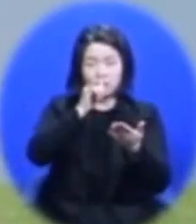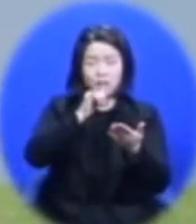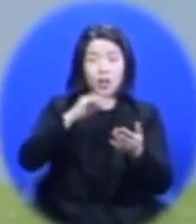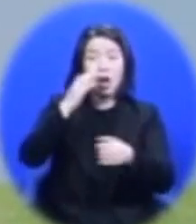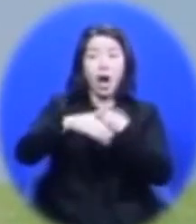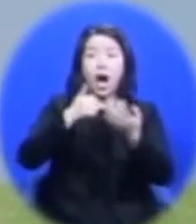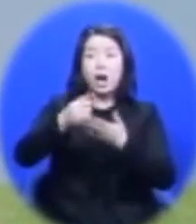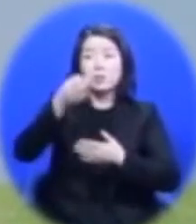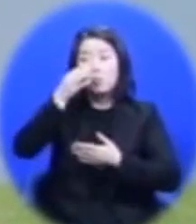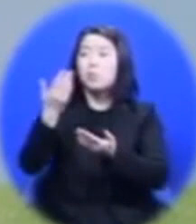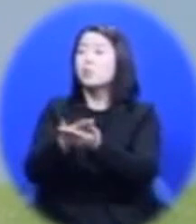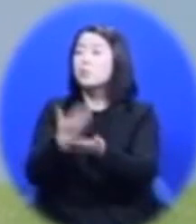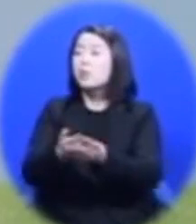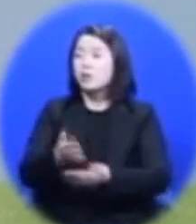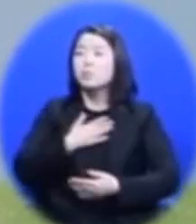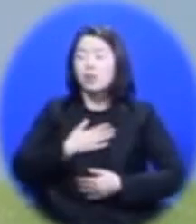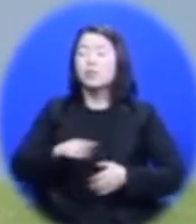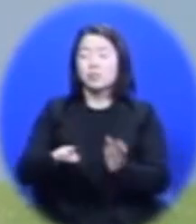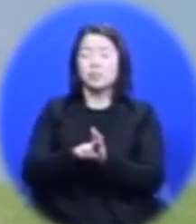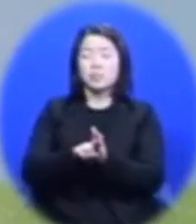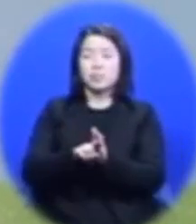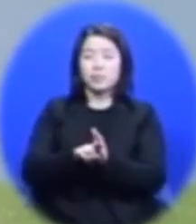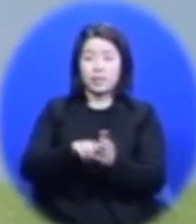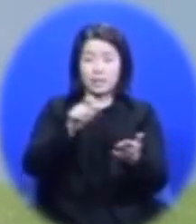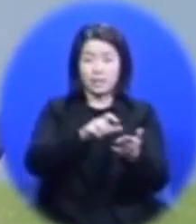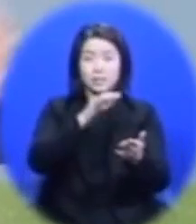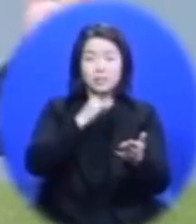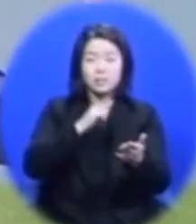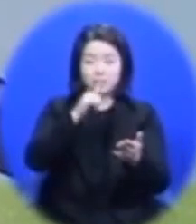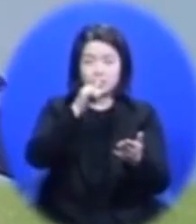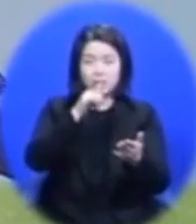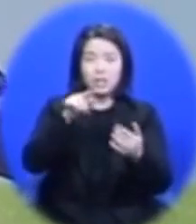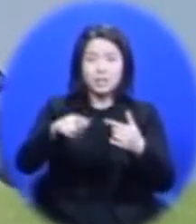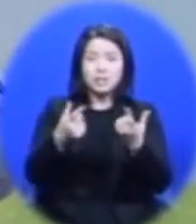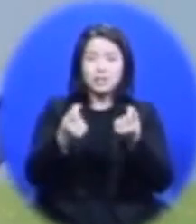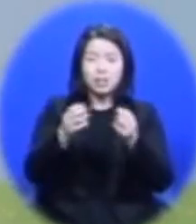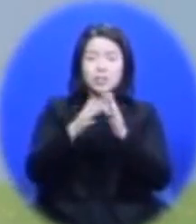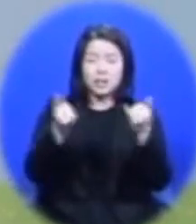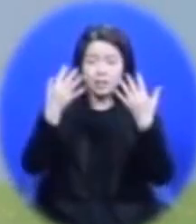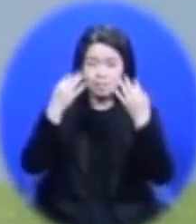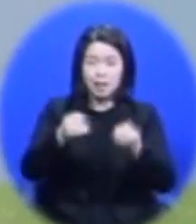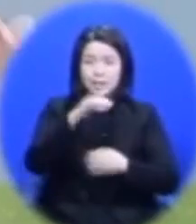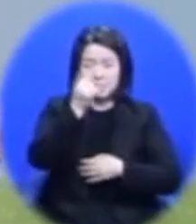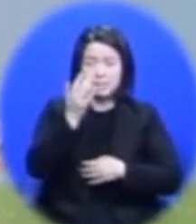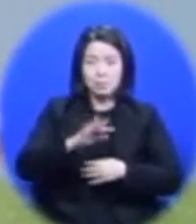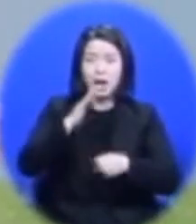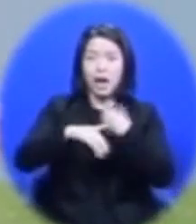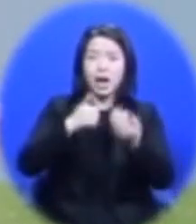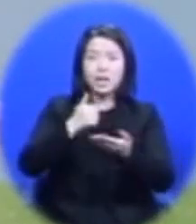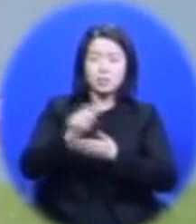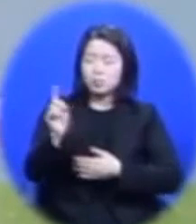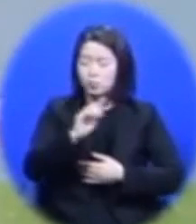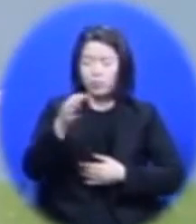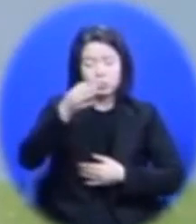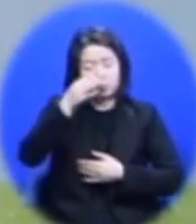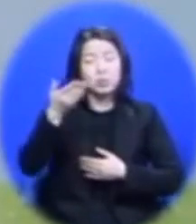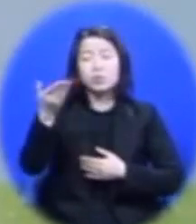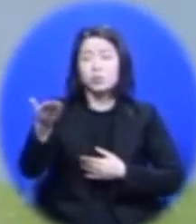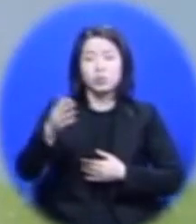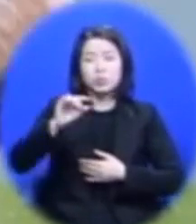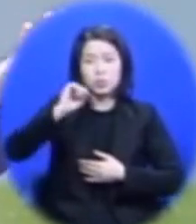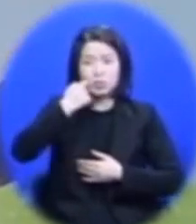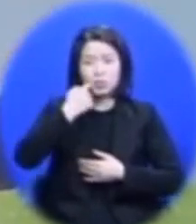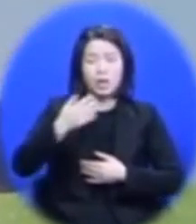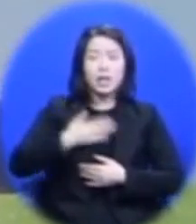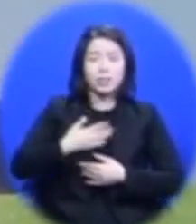보여줘봐! 그러면 내가 믿겠는데. 그런 사람들이 많지만 하나님을 도무지 보여줄 수는 없어요. 우리가